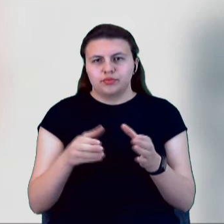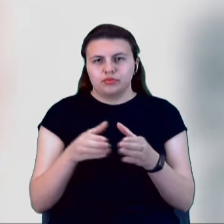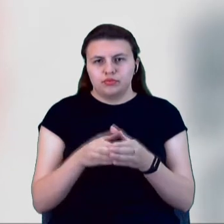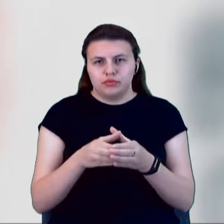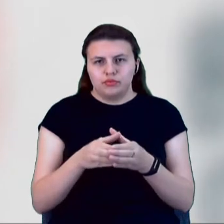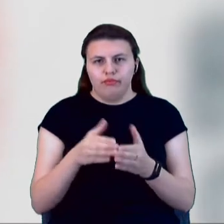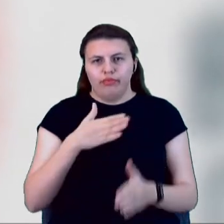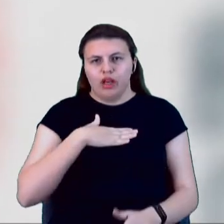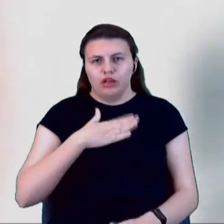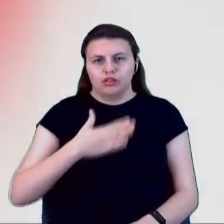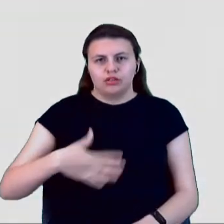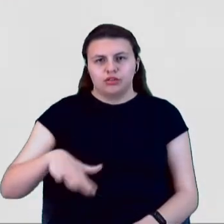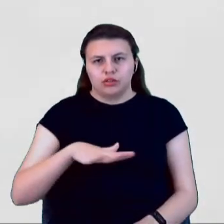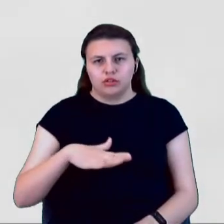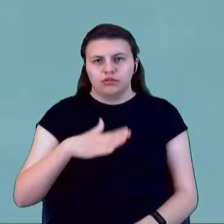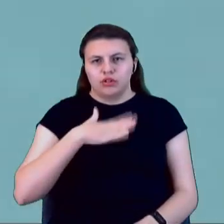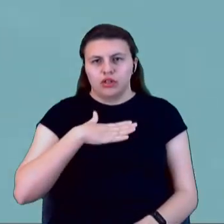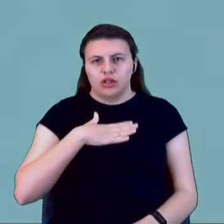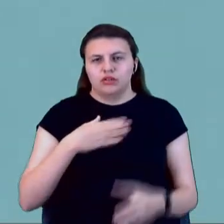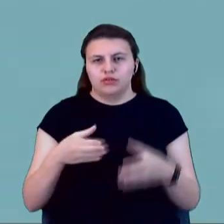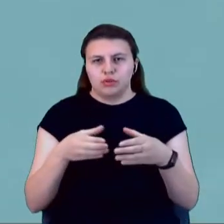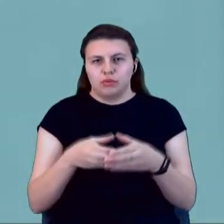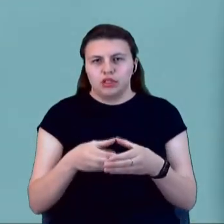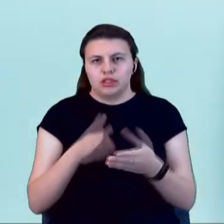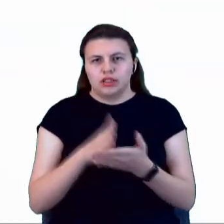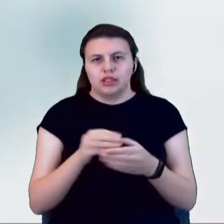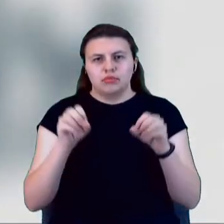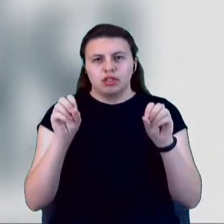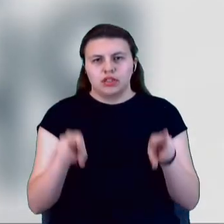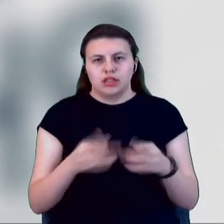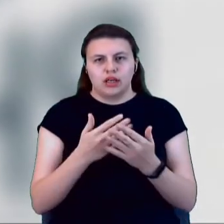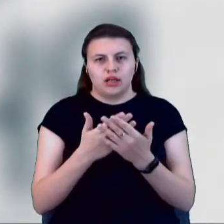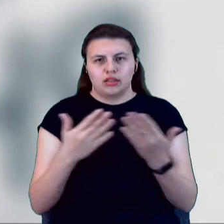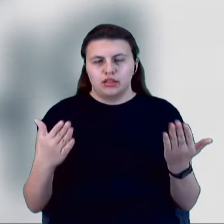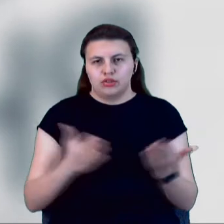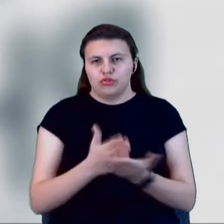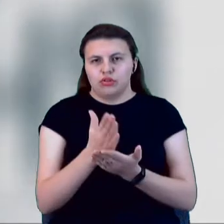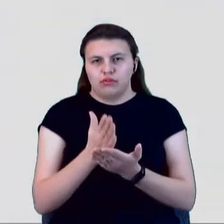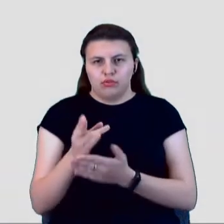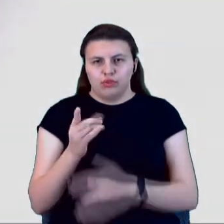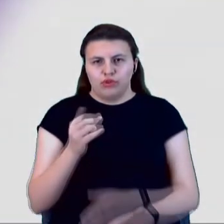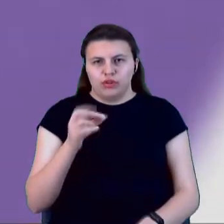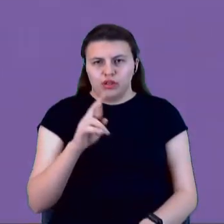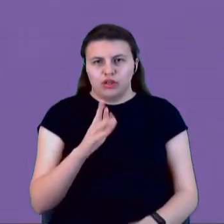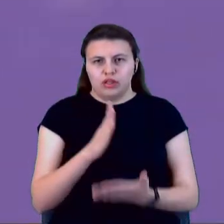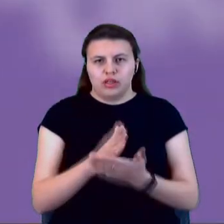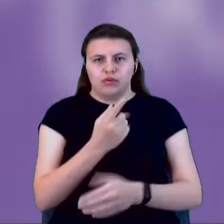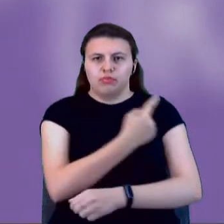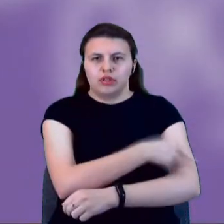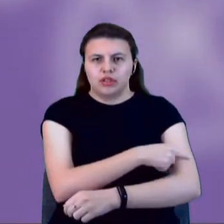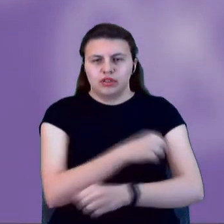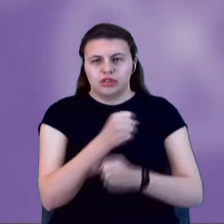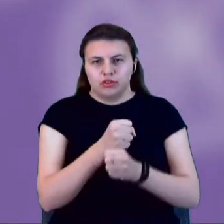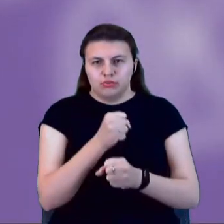в партии есть специалисты различного профиля. У нас есть медицинские работники,